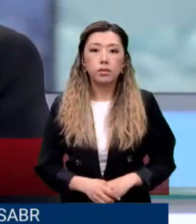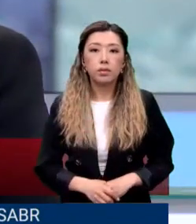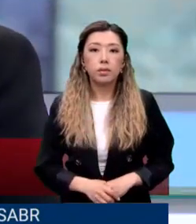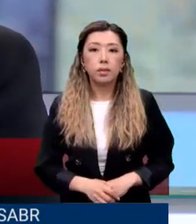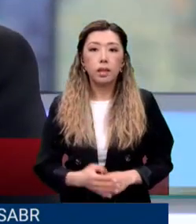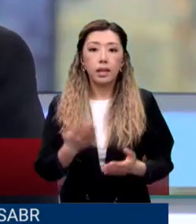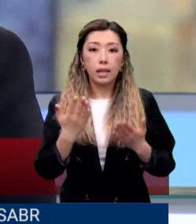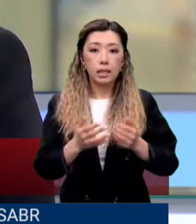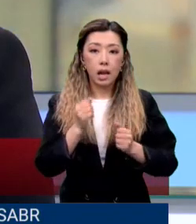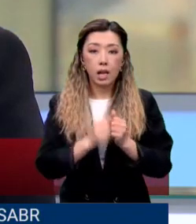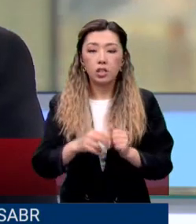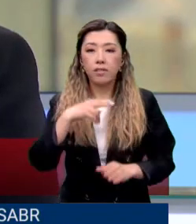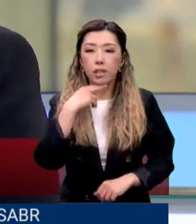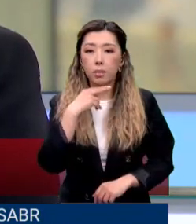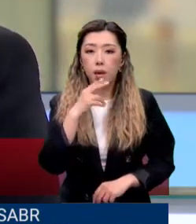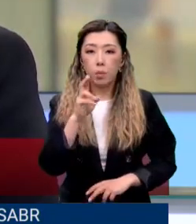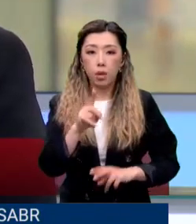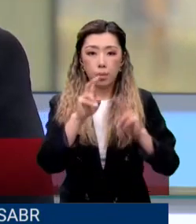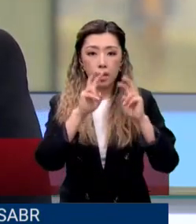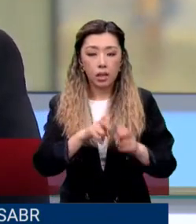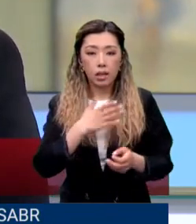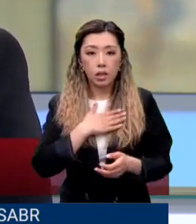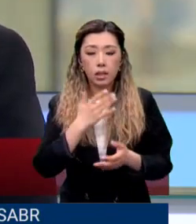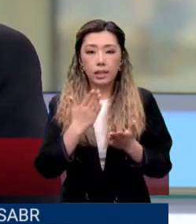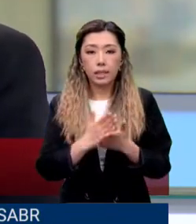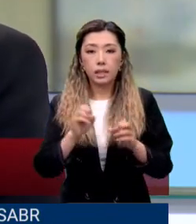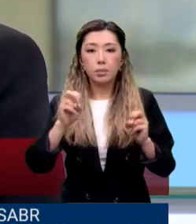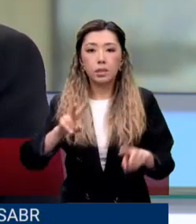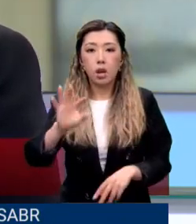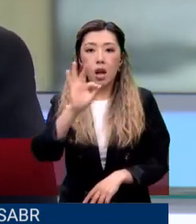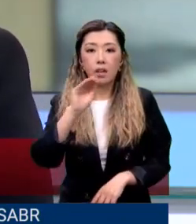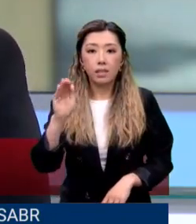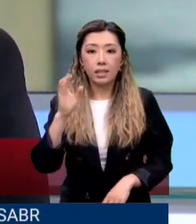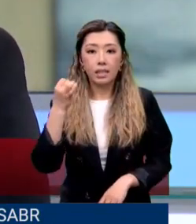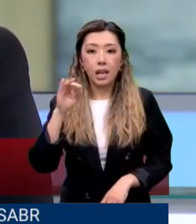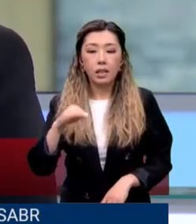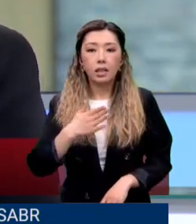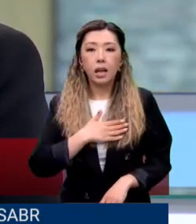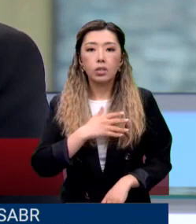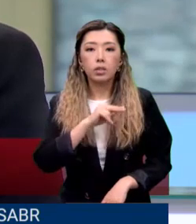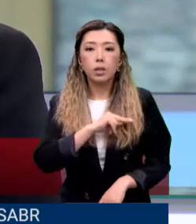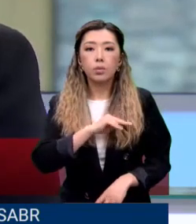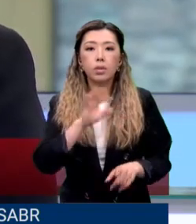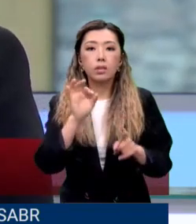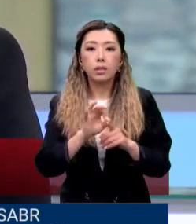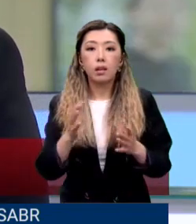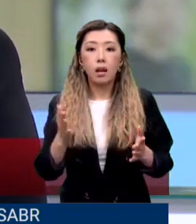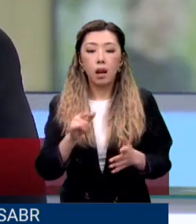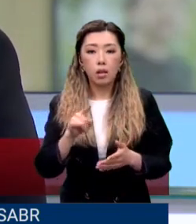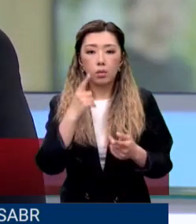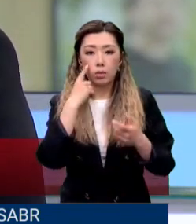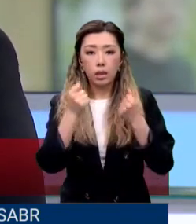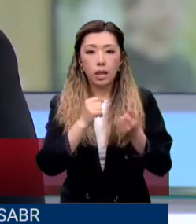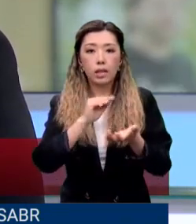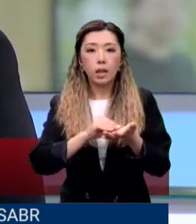бы каждый внимательно изучил на нашем официальном сайте саму концепцию, там четко ясно прописано,